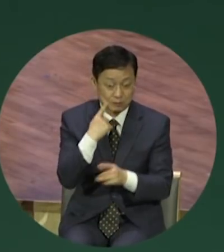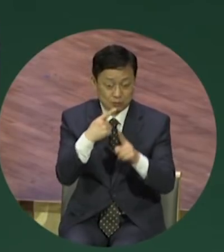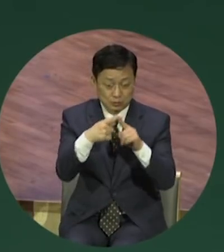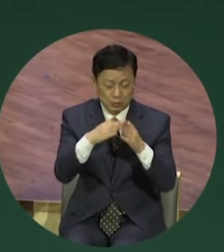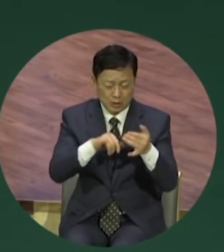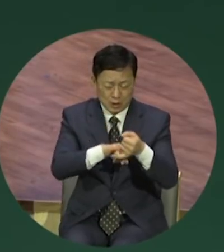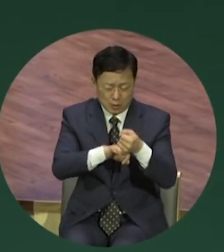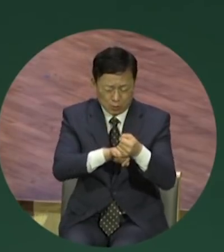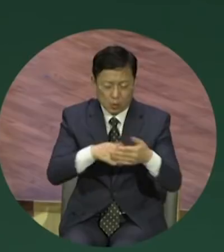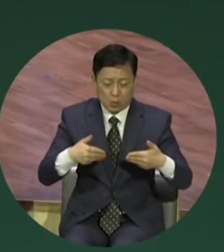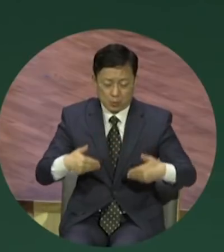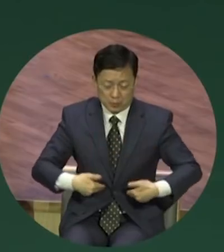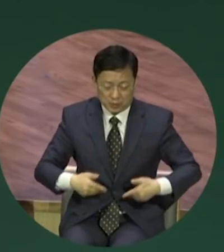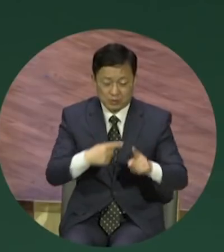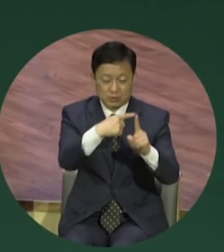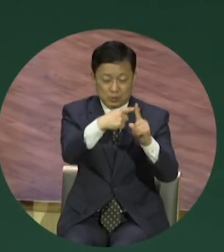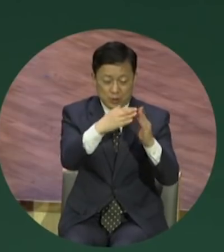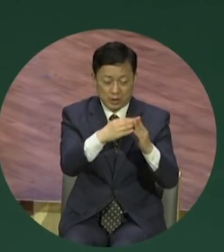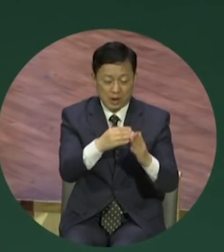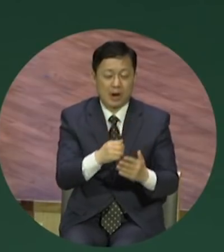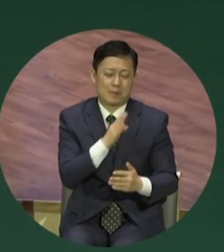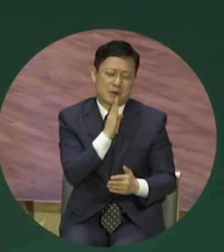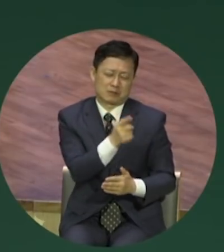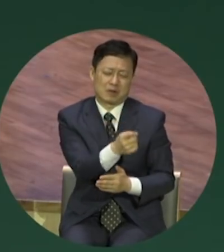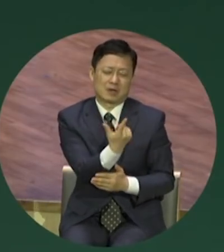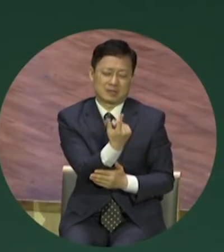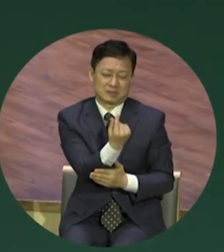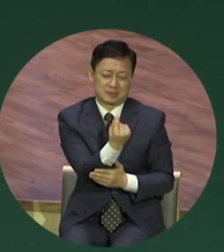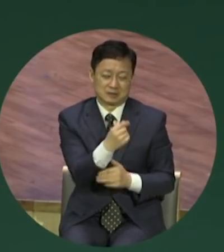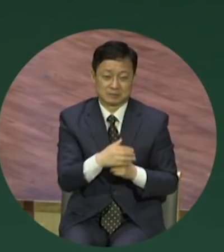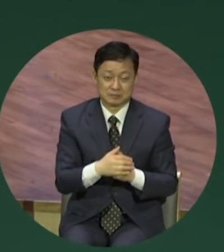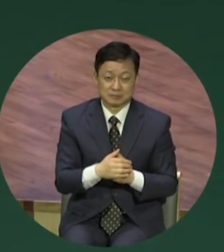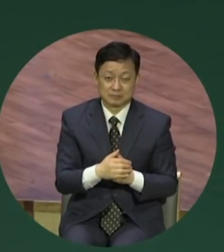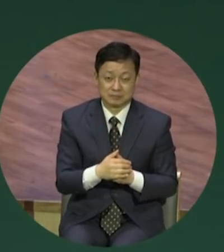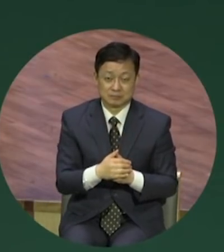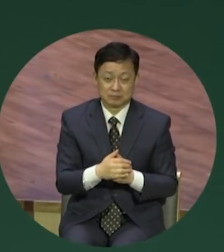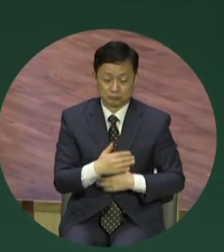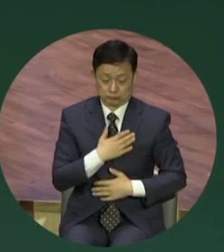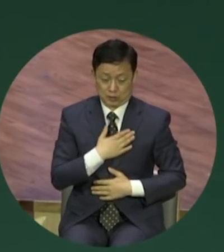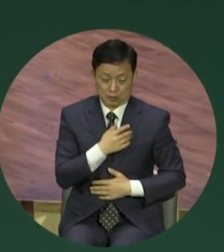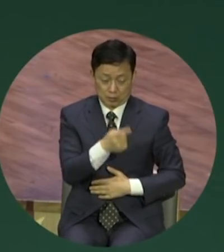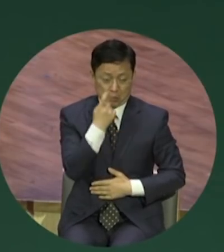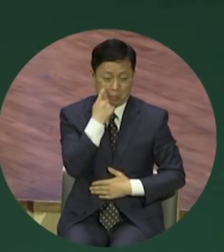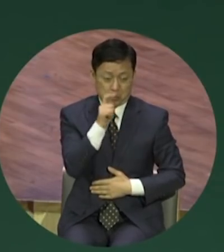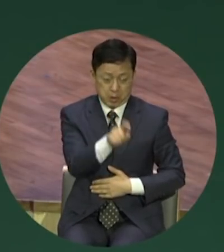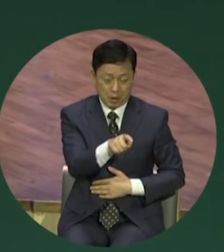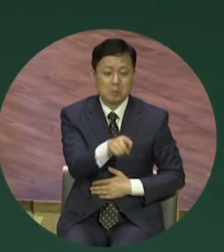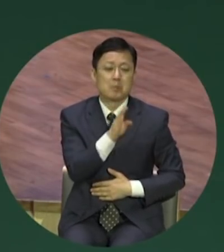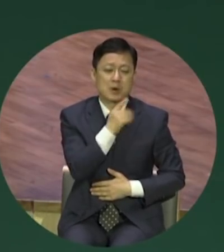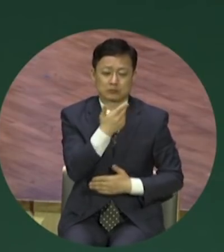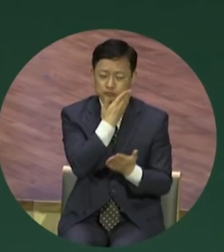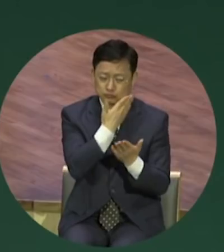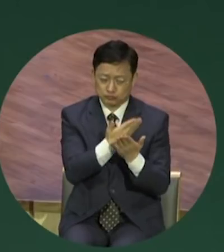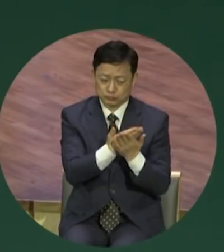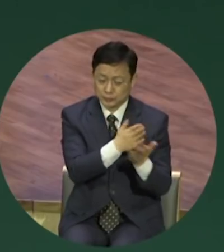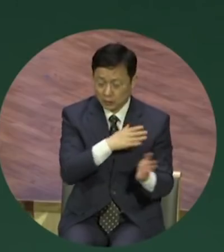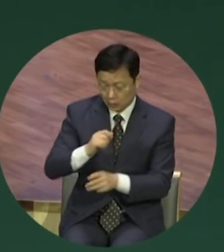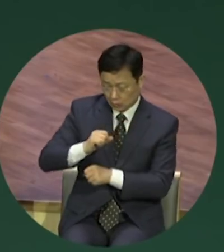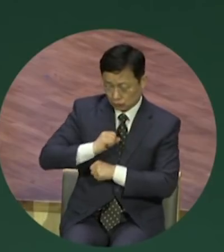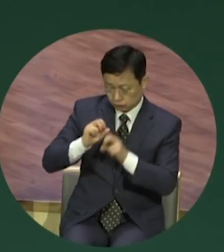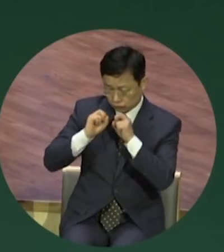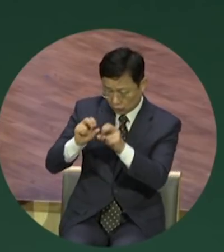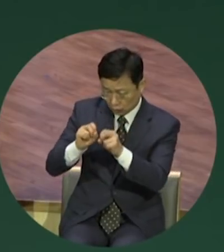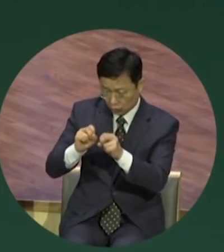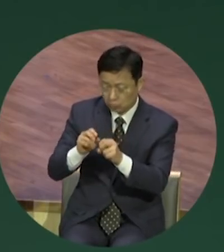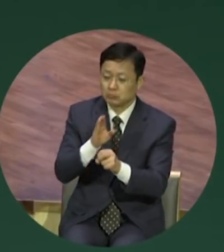the church that must absolutely stand. 발견해야 돼요. You must discover what 내가, is unprecedented. 내가 이거 발견해야 된단 말이에요. You must discover this for yourself as well. 군성교 하나님이